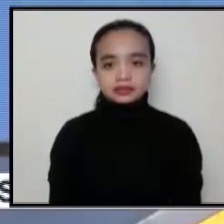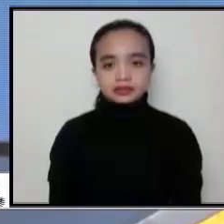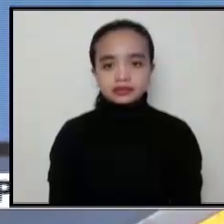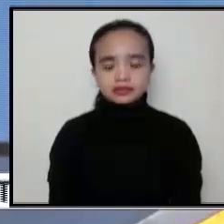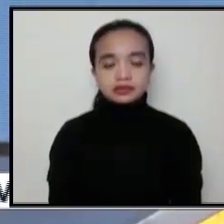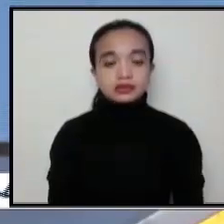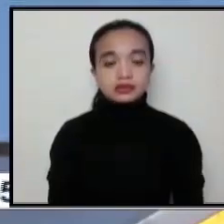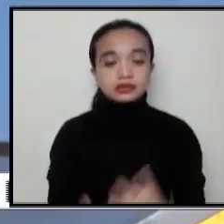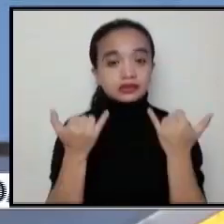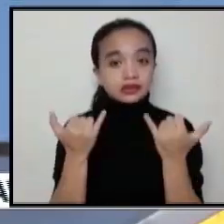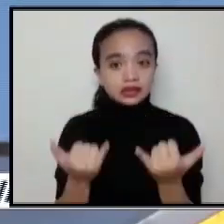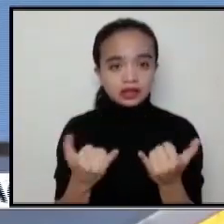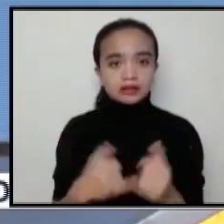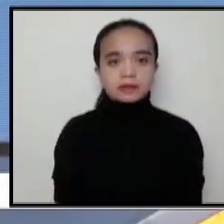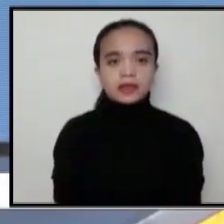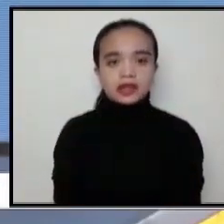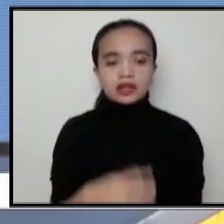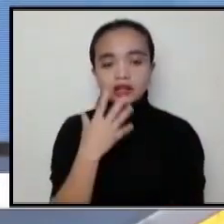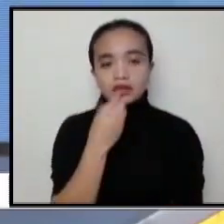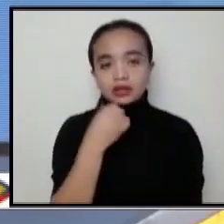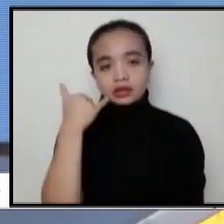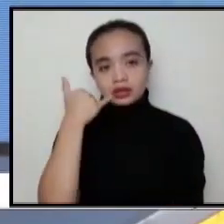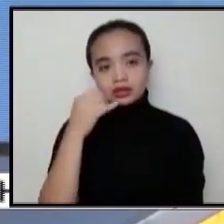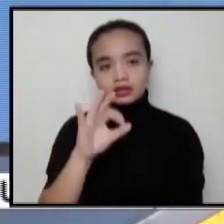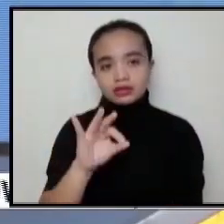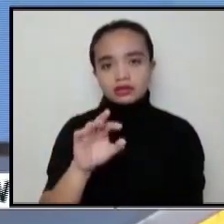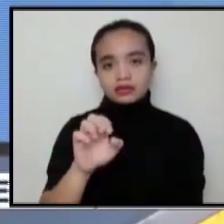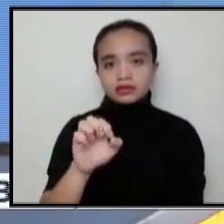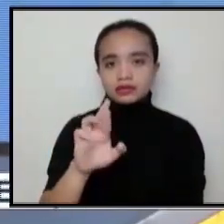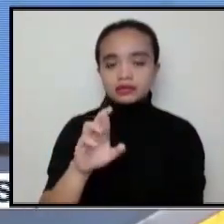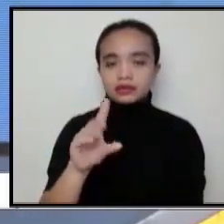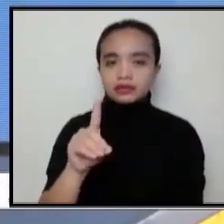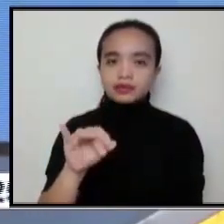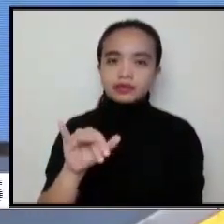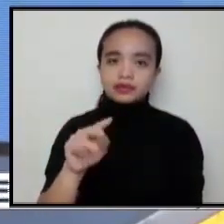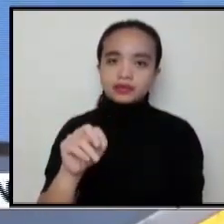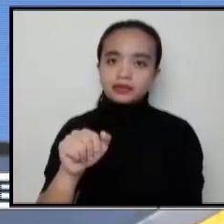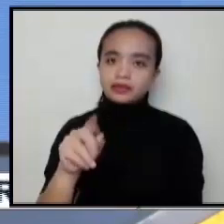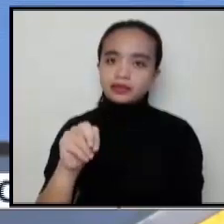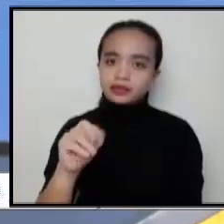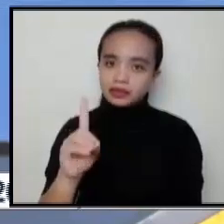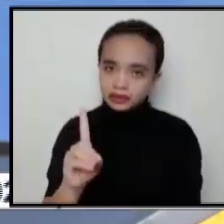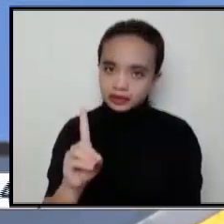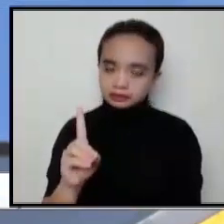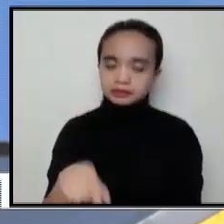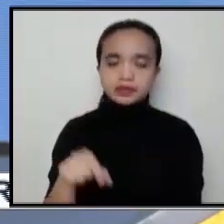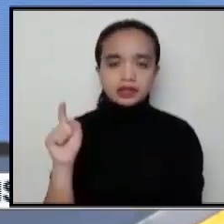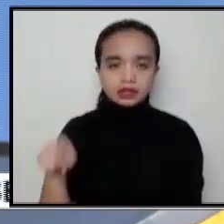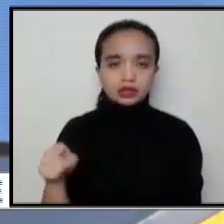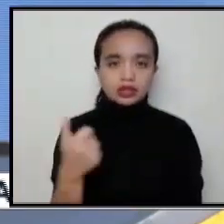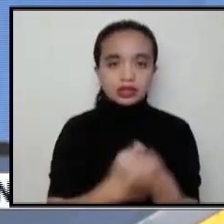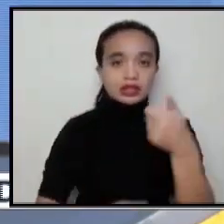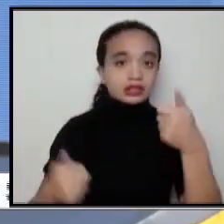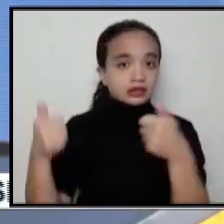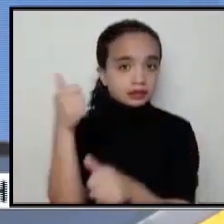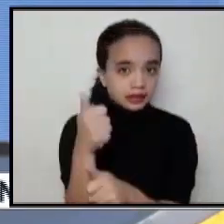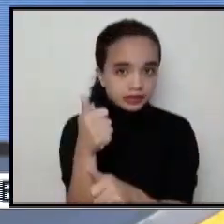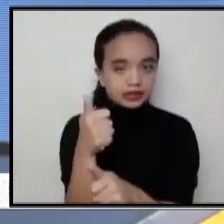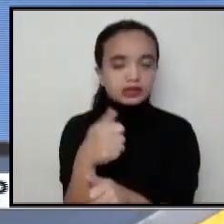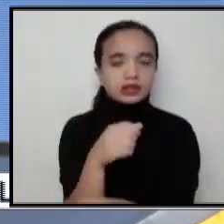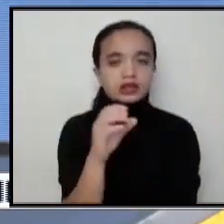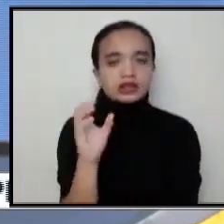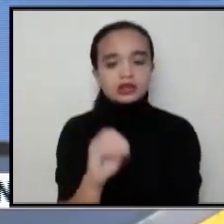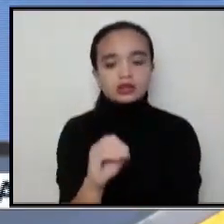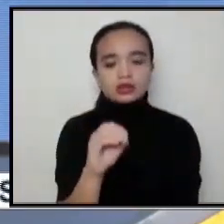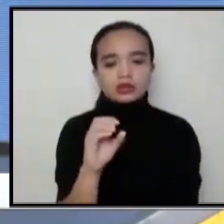Nasa linya ng telepono, si Ferdinand Andy Ortega, Chairperson ng Office of Transport Cooperative ng DOTR.